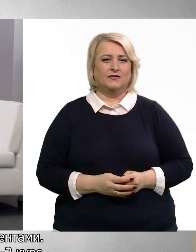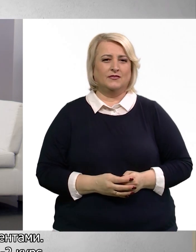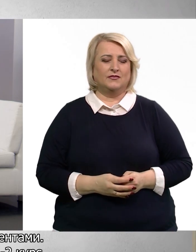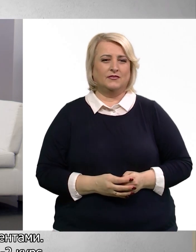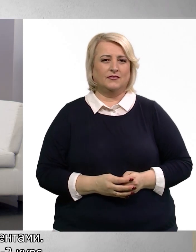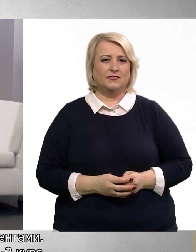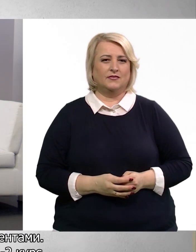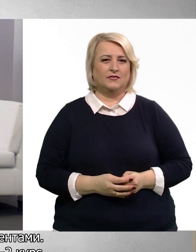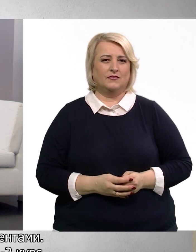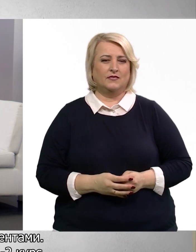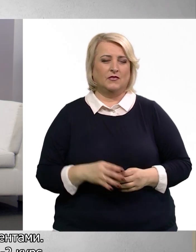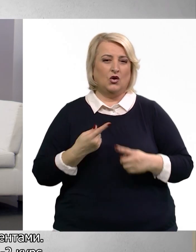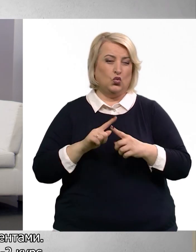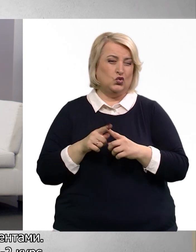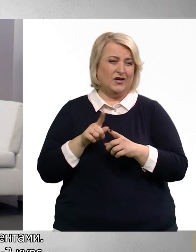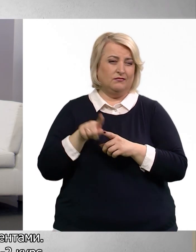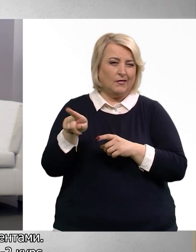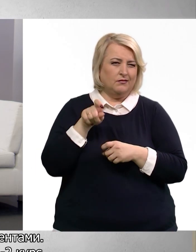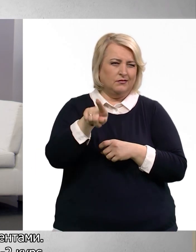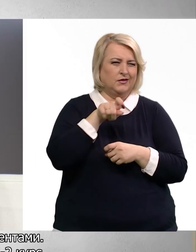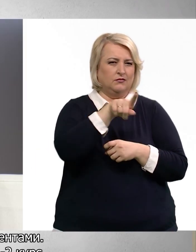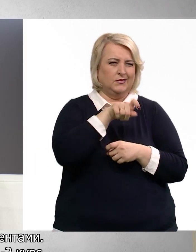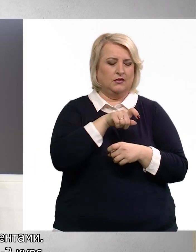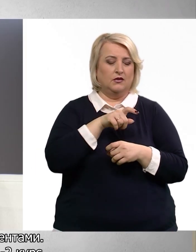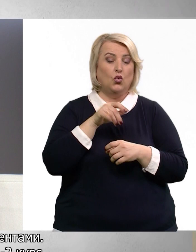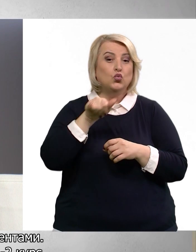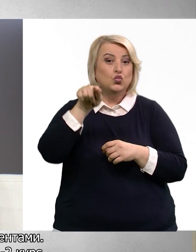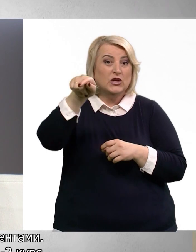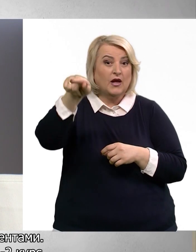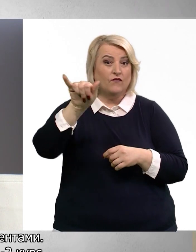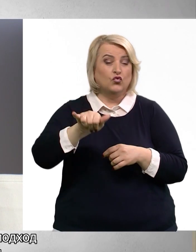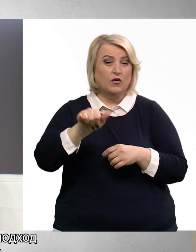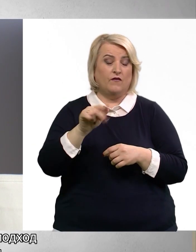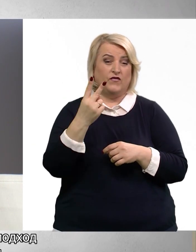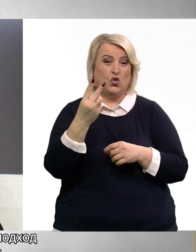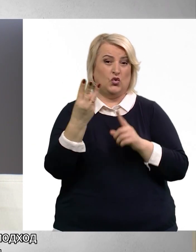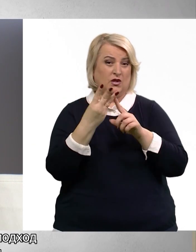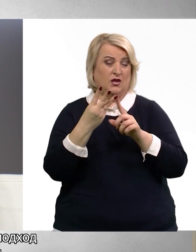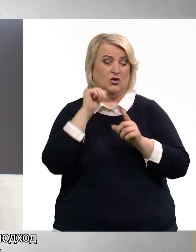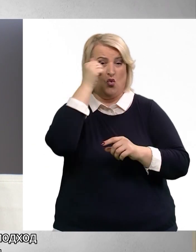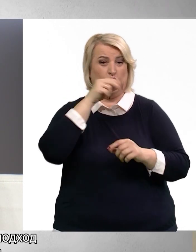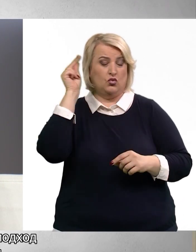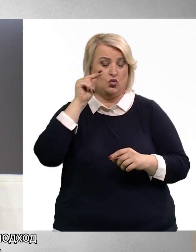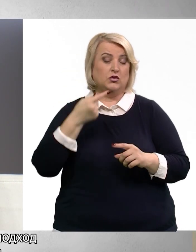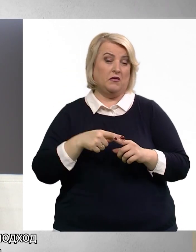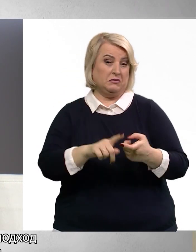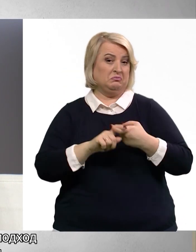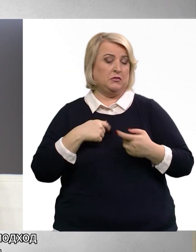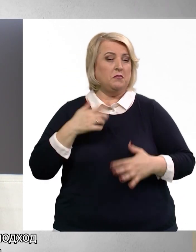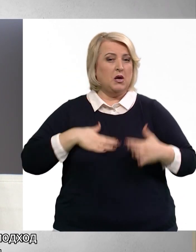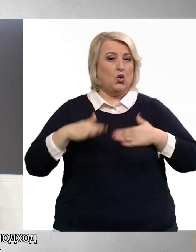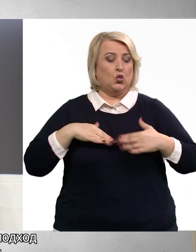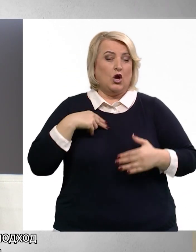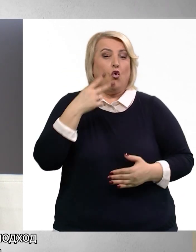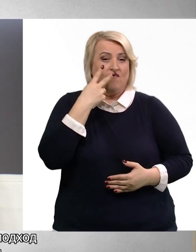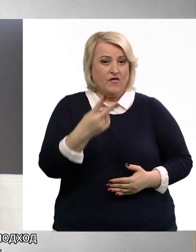vin să facă hunting la studenți deja de pe băncile studențești, la anul 2-3. Și acest lucru cumva mă bucură și cumva eu